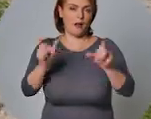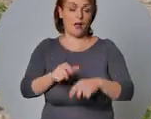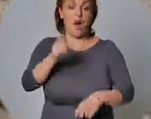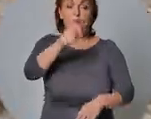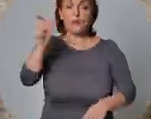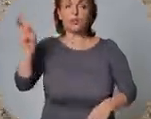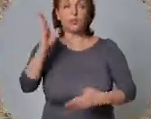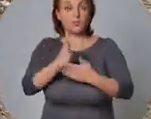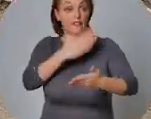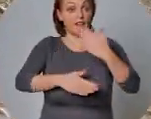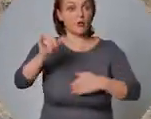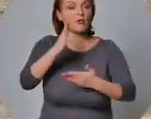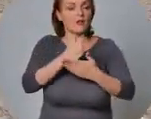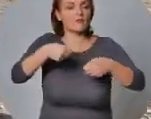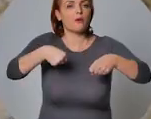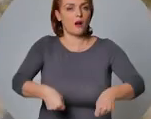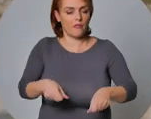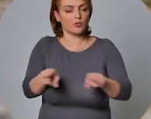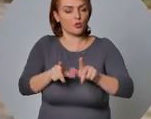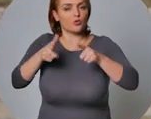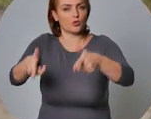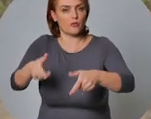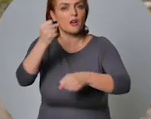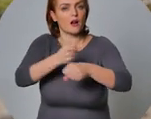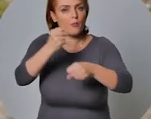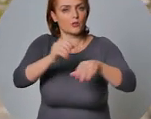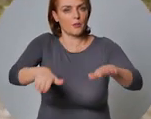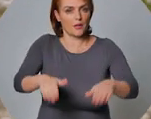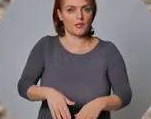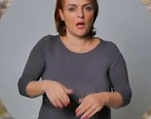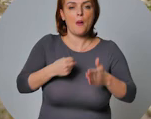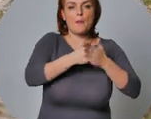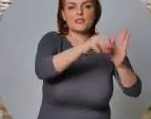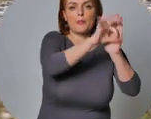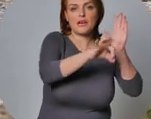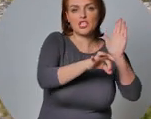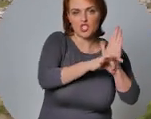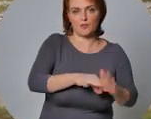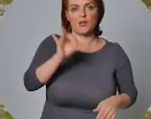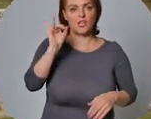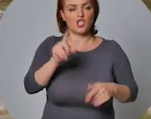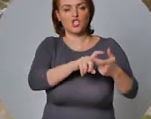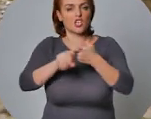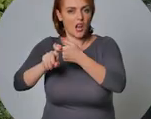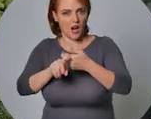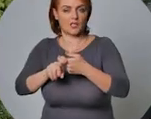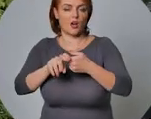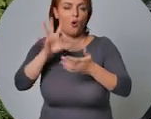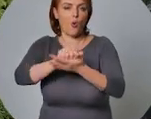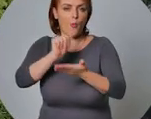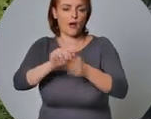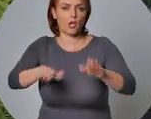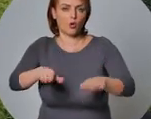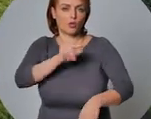să fie încadrați în câmpul muncii pe baza principiului egalității de tratament în ceea ce privește ocuparea forței de